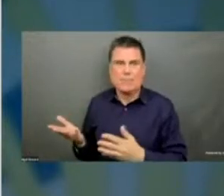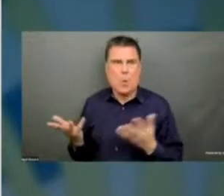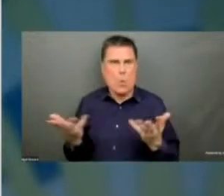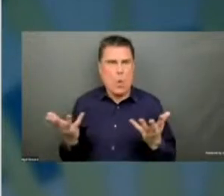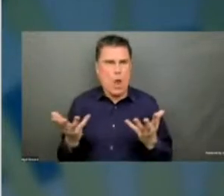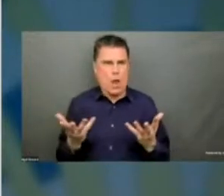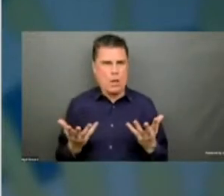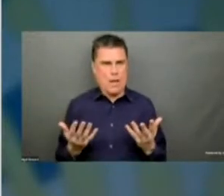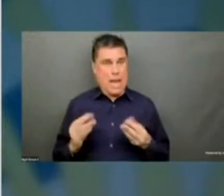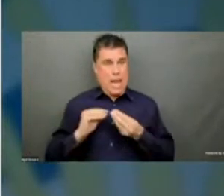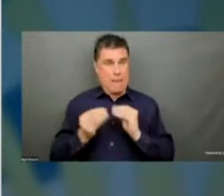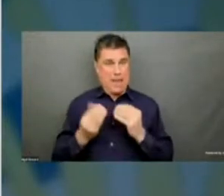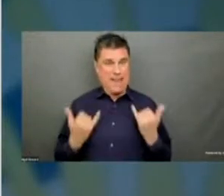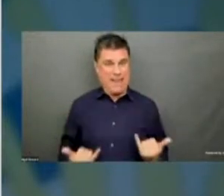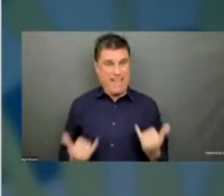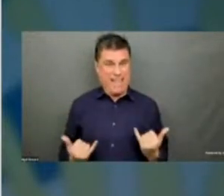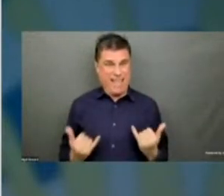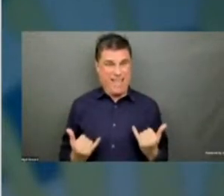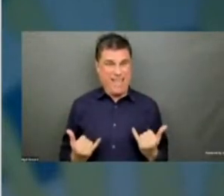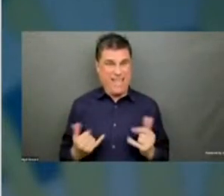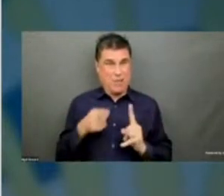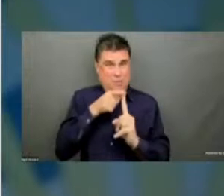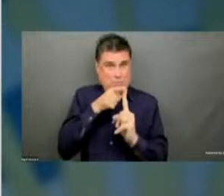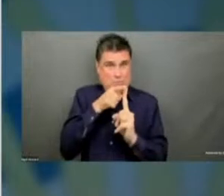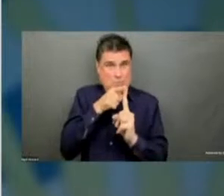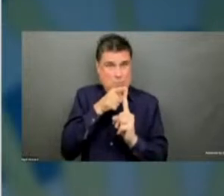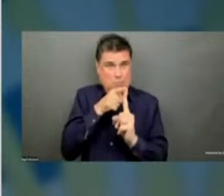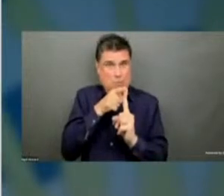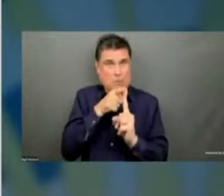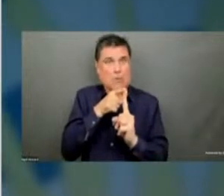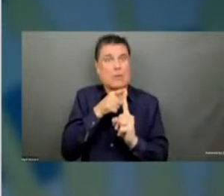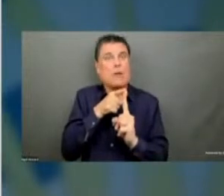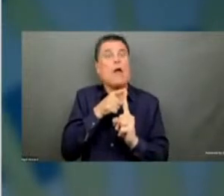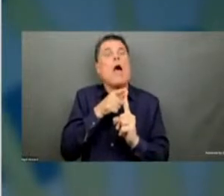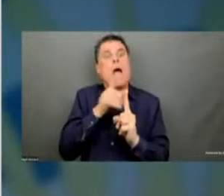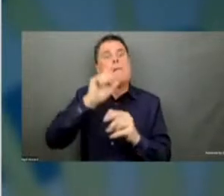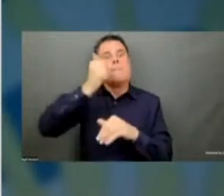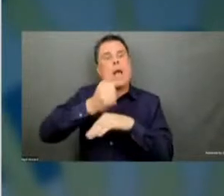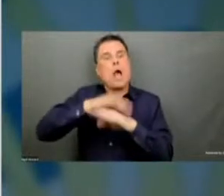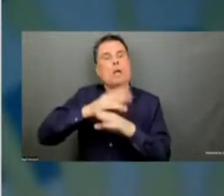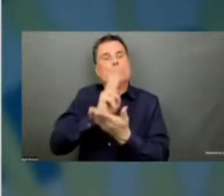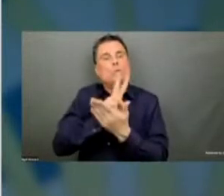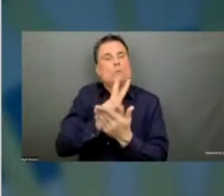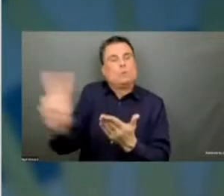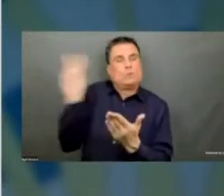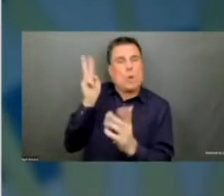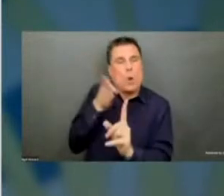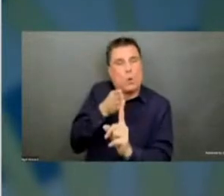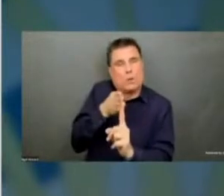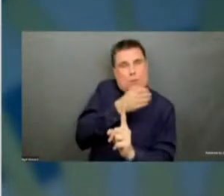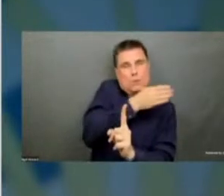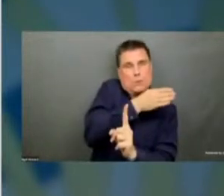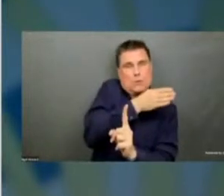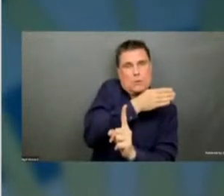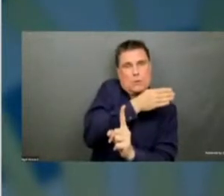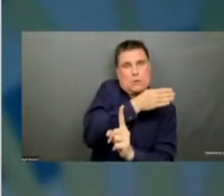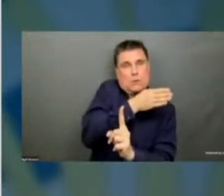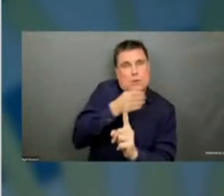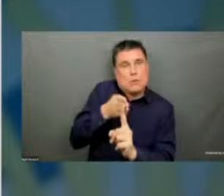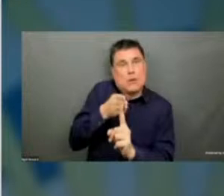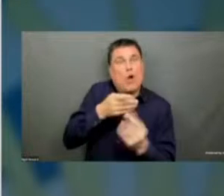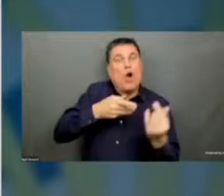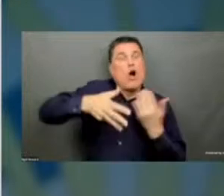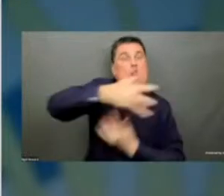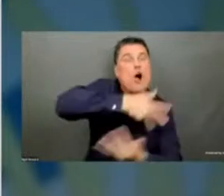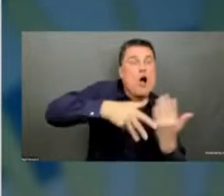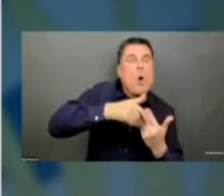多， And what 北 we 部 can see 几 here 乎 in 不动。 BC that our reproductive number has been hovering along 1, but it's not the